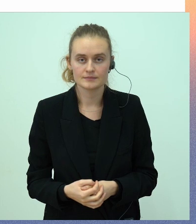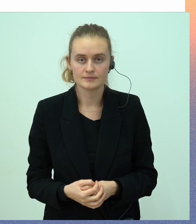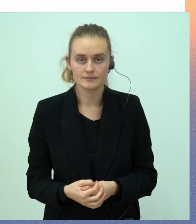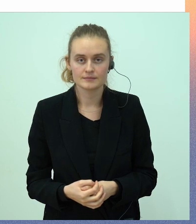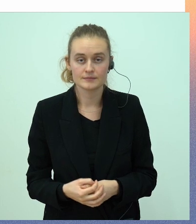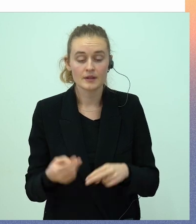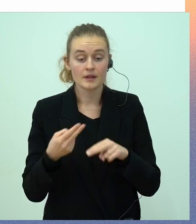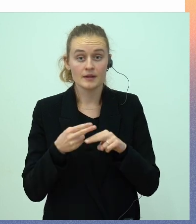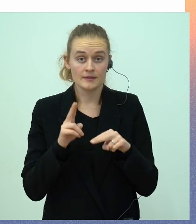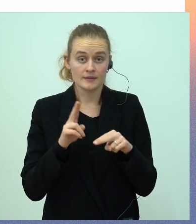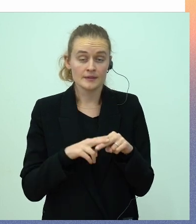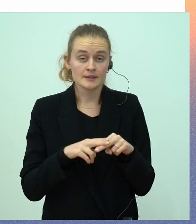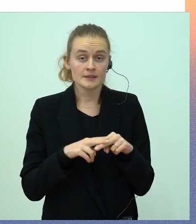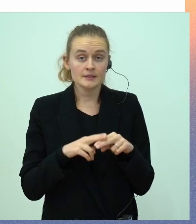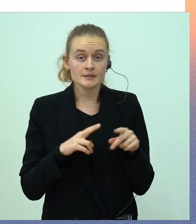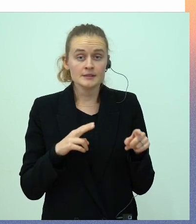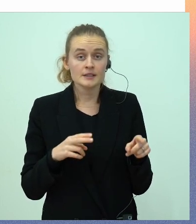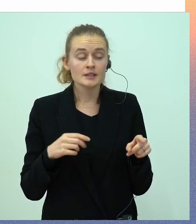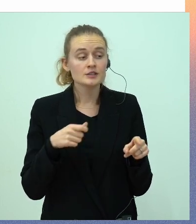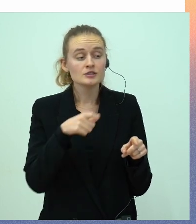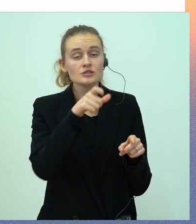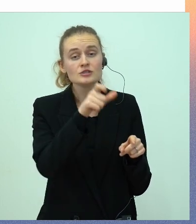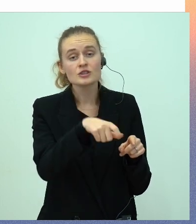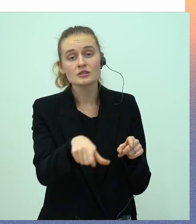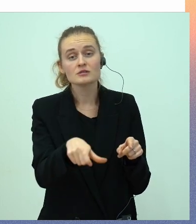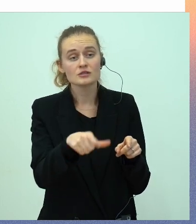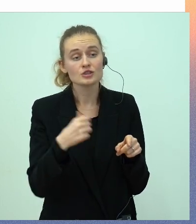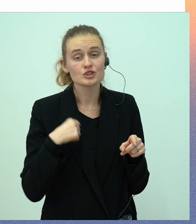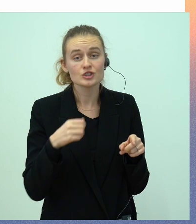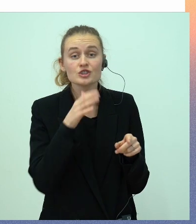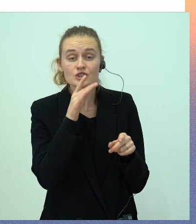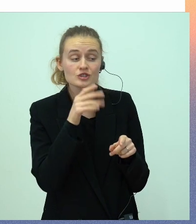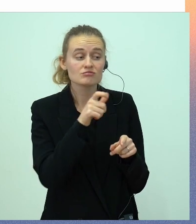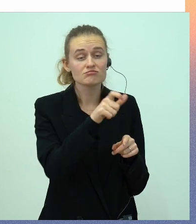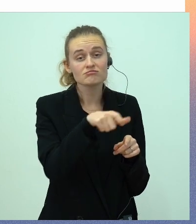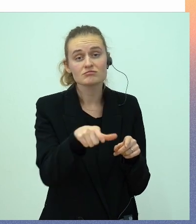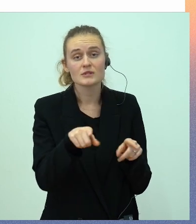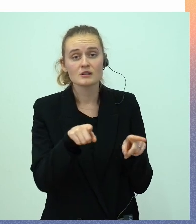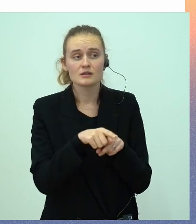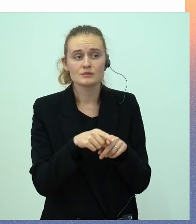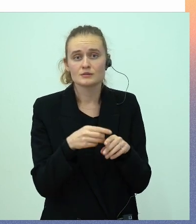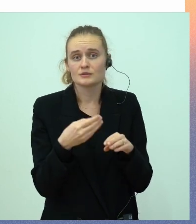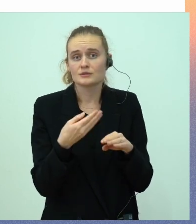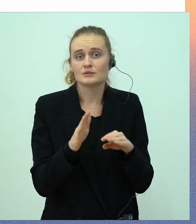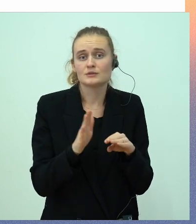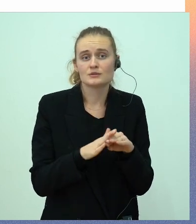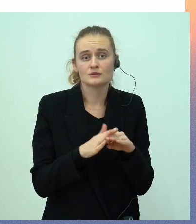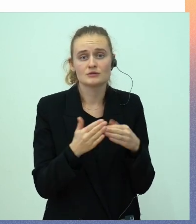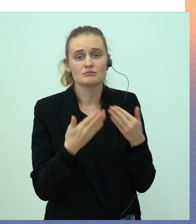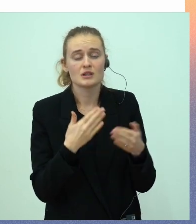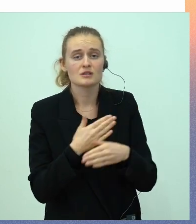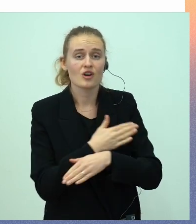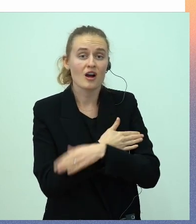Būtent dėl to žydams yra labai sudėtinga sukurti koalicijas ar su kairiaisiais, ar su